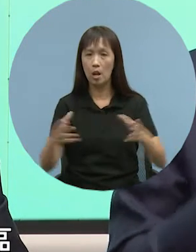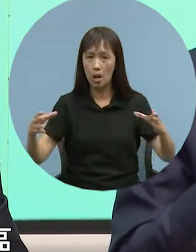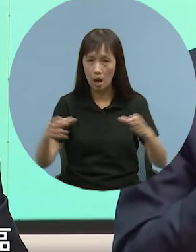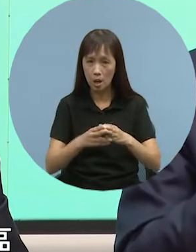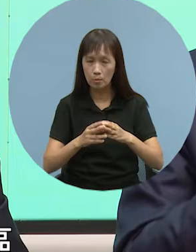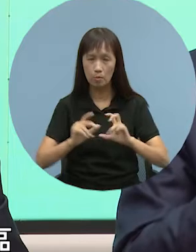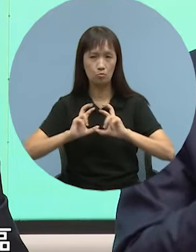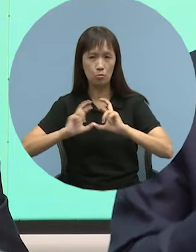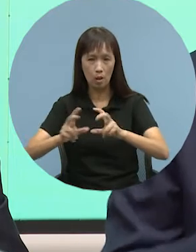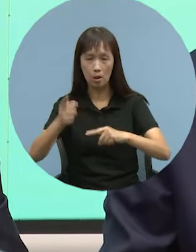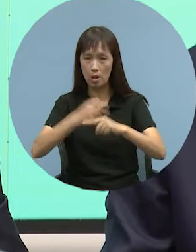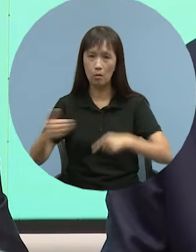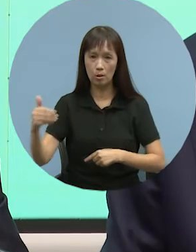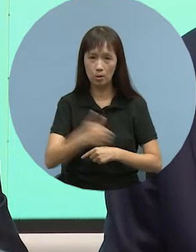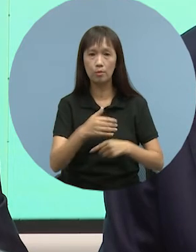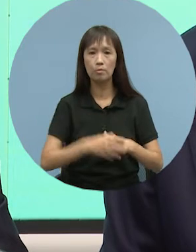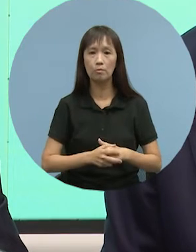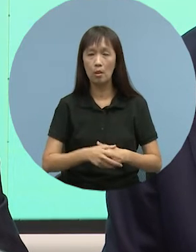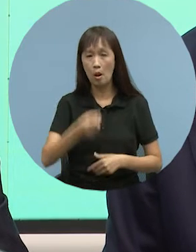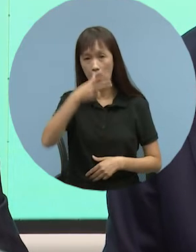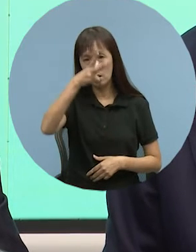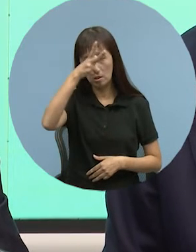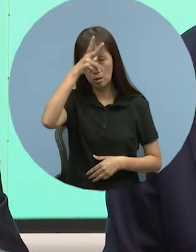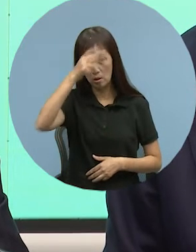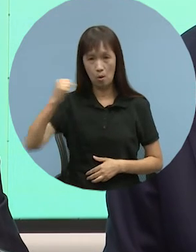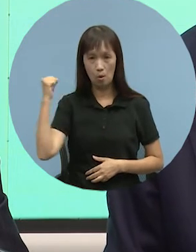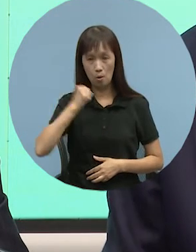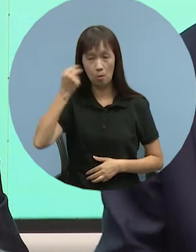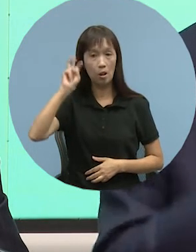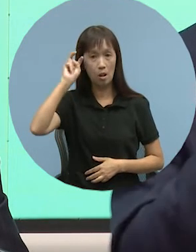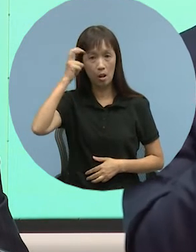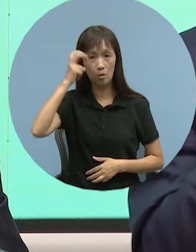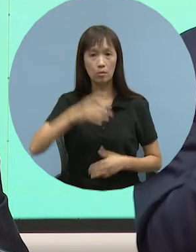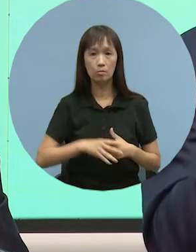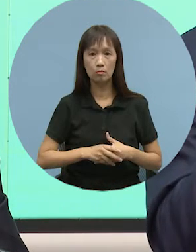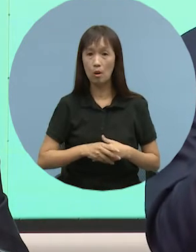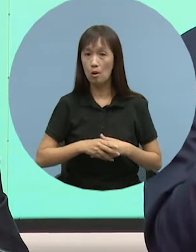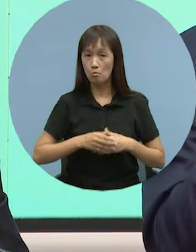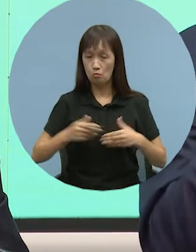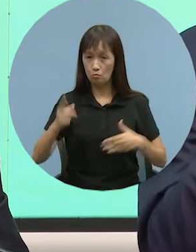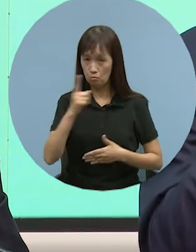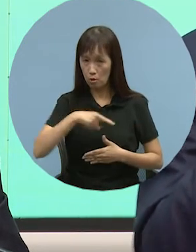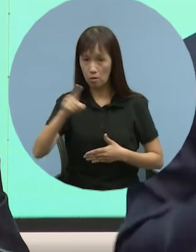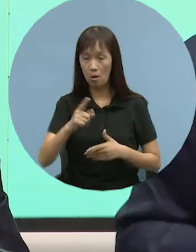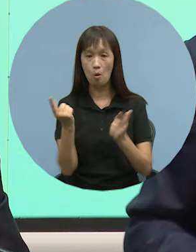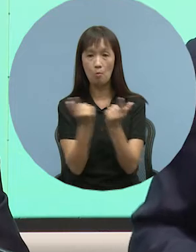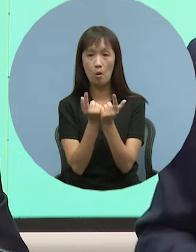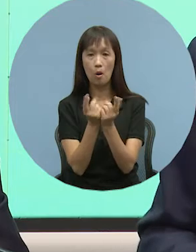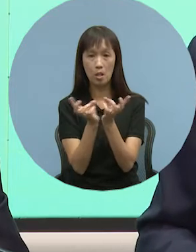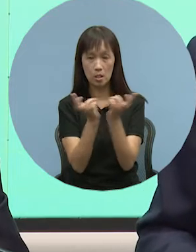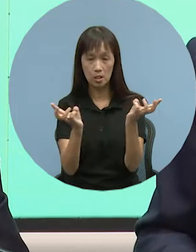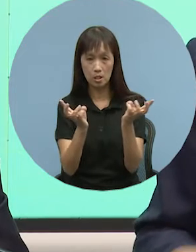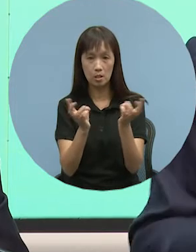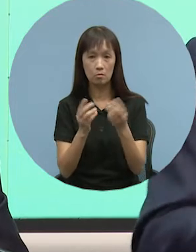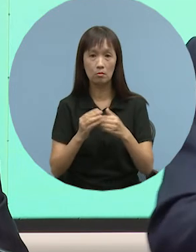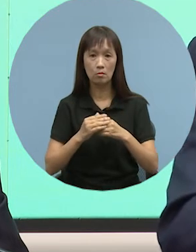区。特区政府正积极考虑通过北环线支线经落